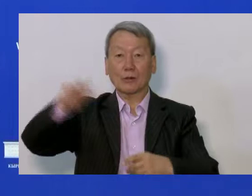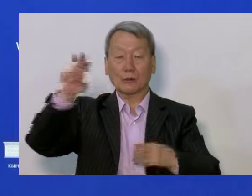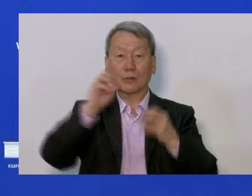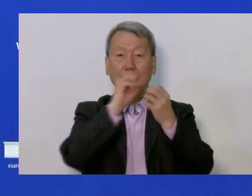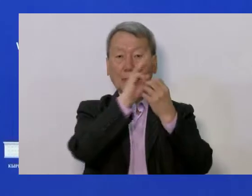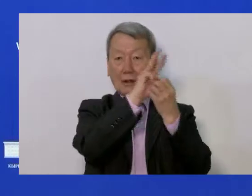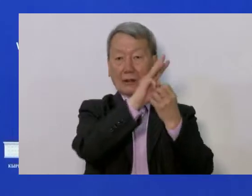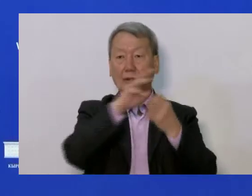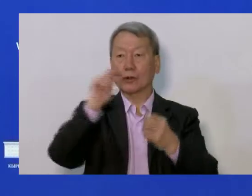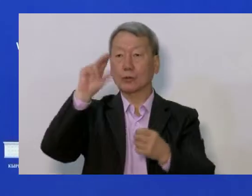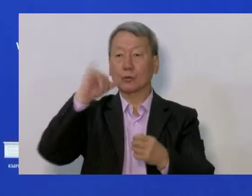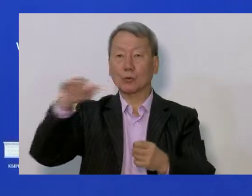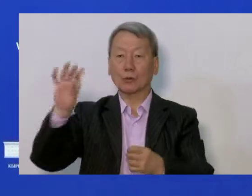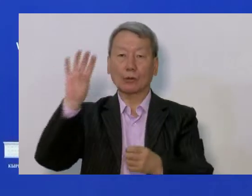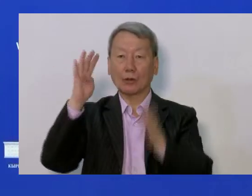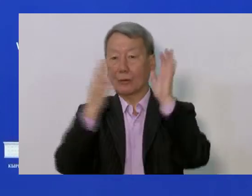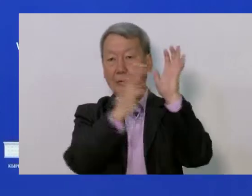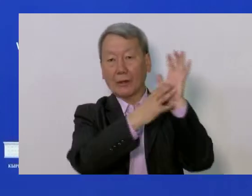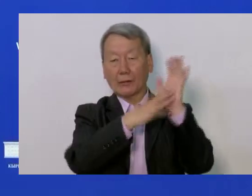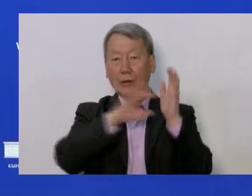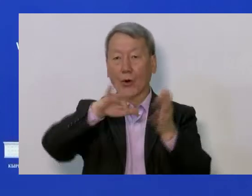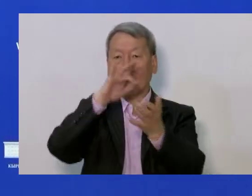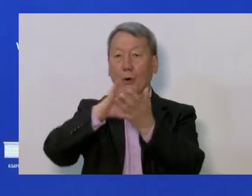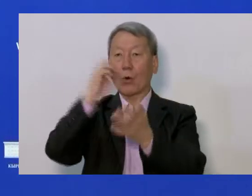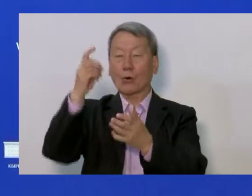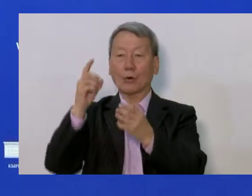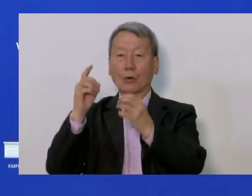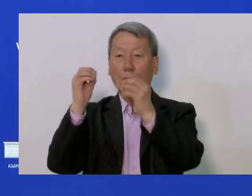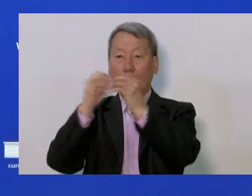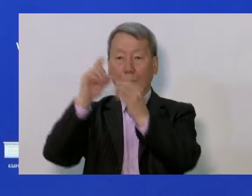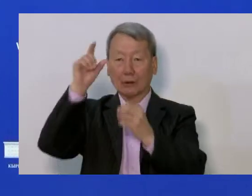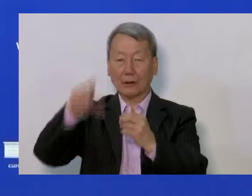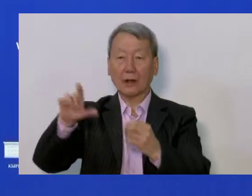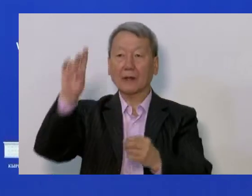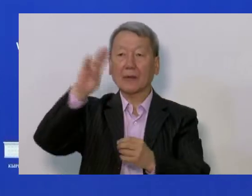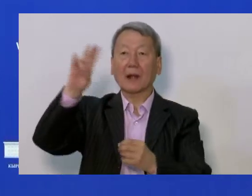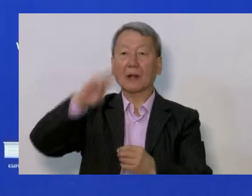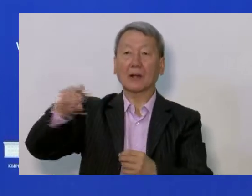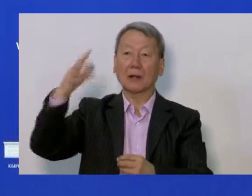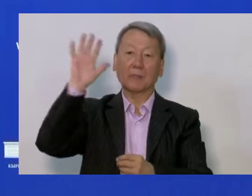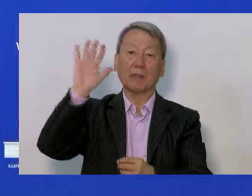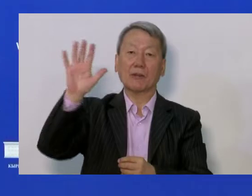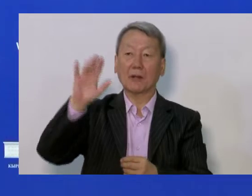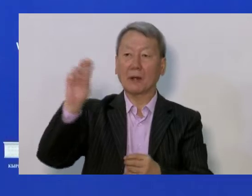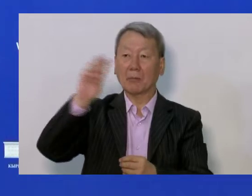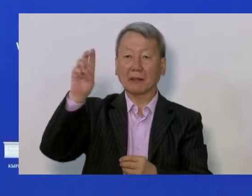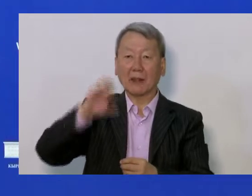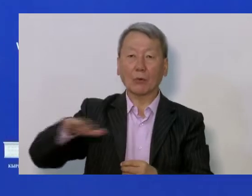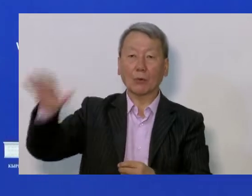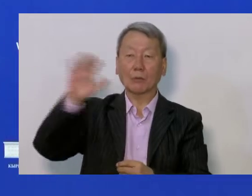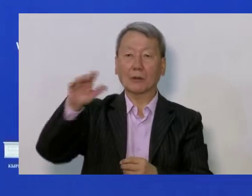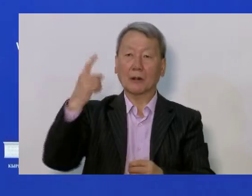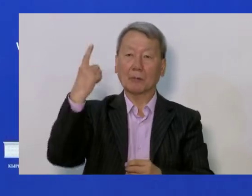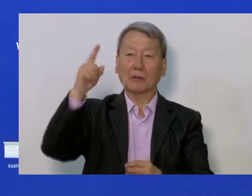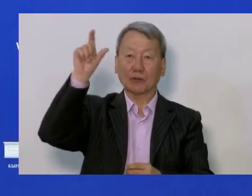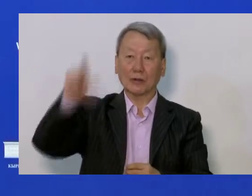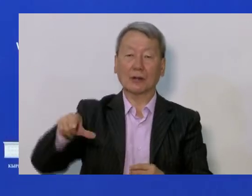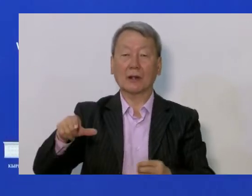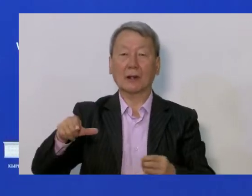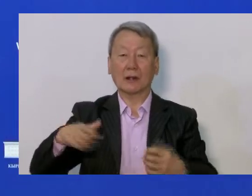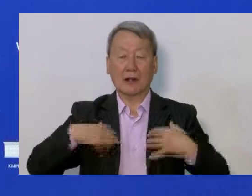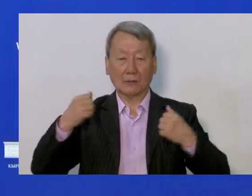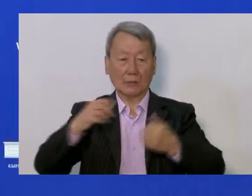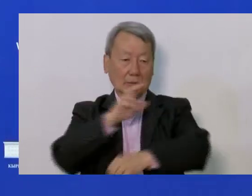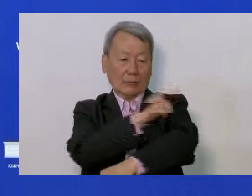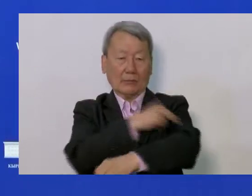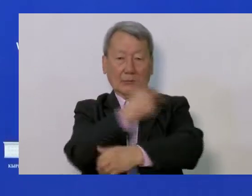13, Чүй областынан 9, Ош шаарынан 10 бейтап, Нарын областынан 5, Баткен областынан 1 бейтап